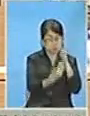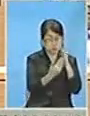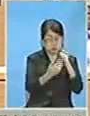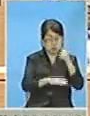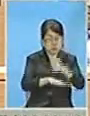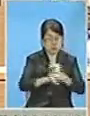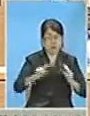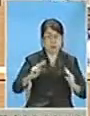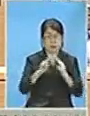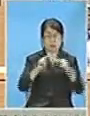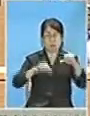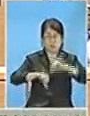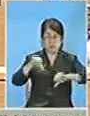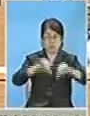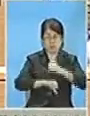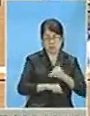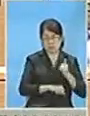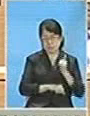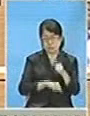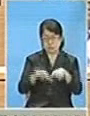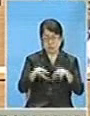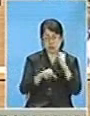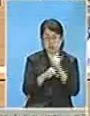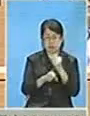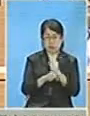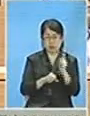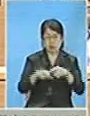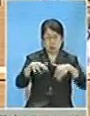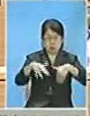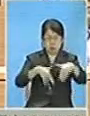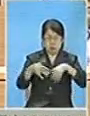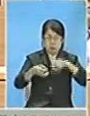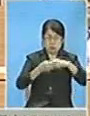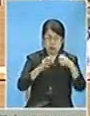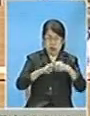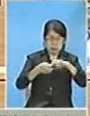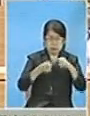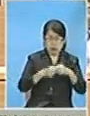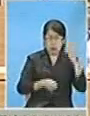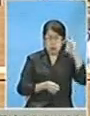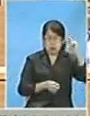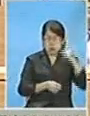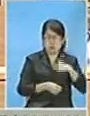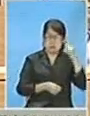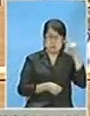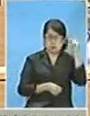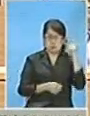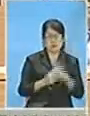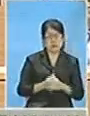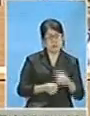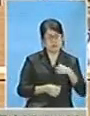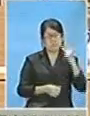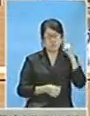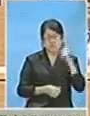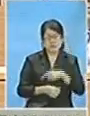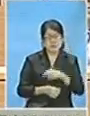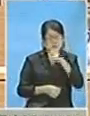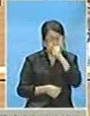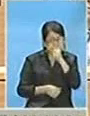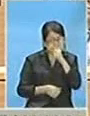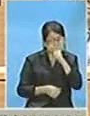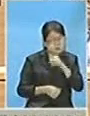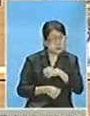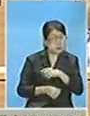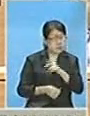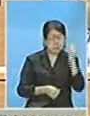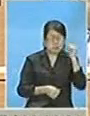าสตร์ลงมาเรื่องนี้แล้วสร้างความสับสนให้เกิดกับพี่น้องประชาชนผมมองว่าท่านมีนัยยะอย่างอื่นแอบแฝงเพราะว่